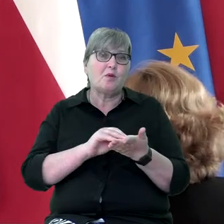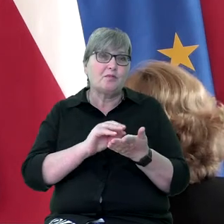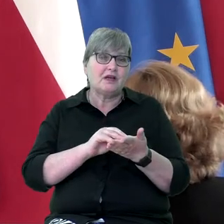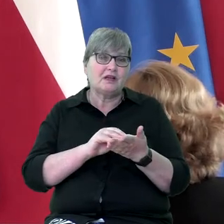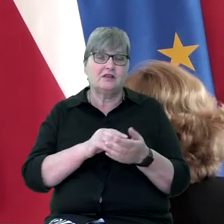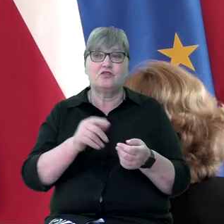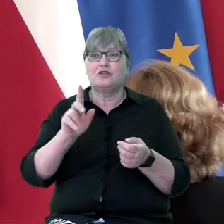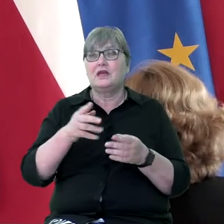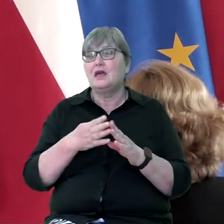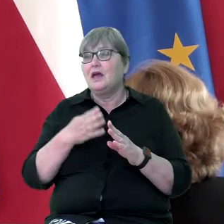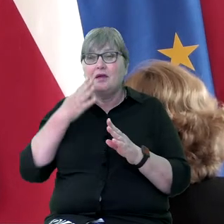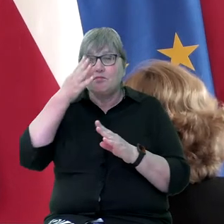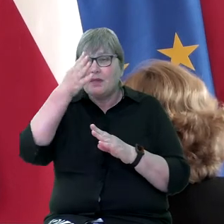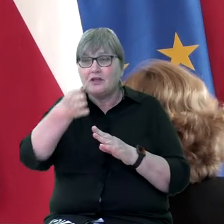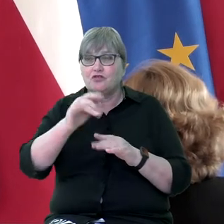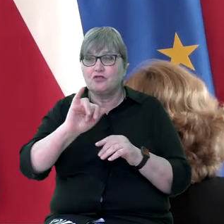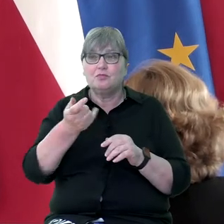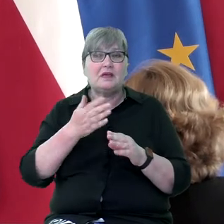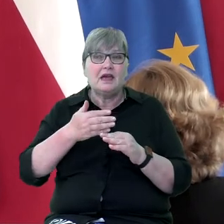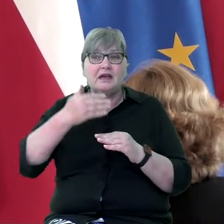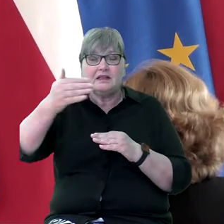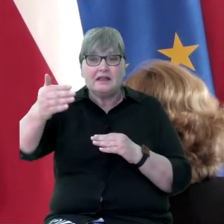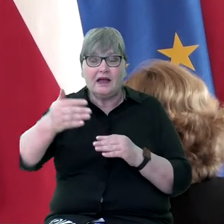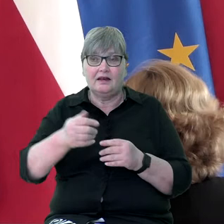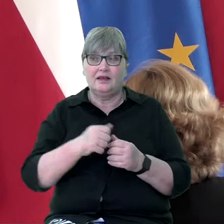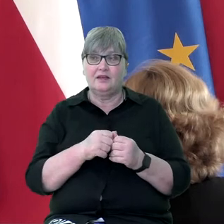perspektywy, która pewno nam jest